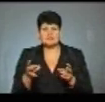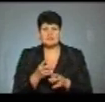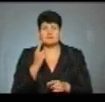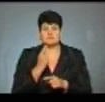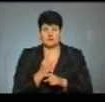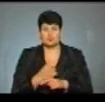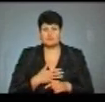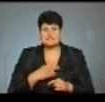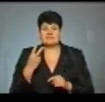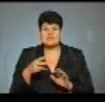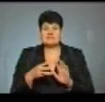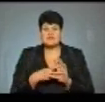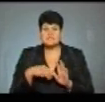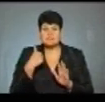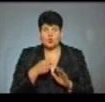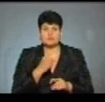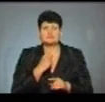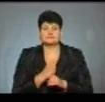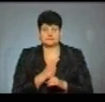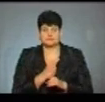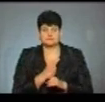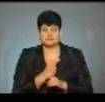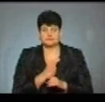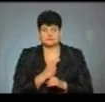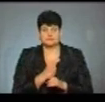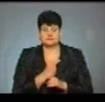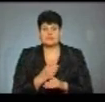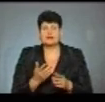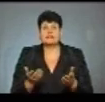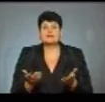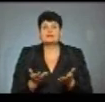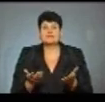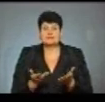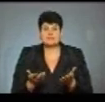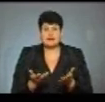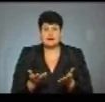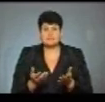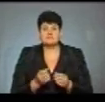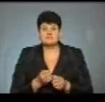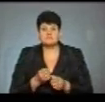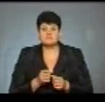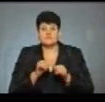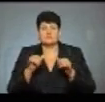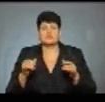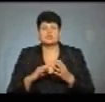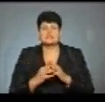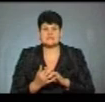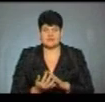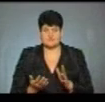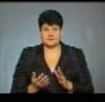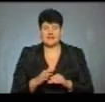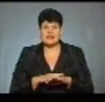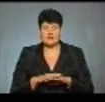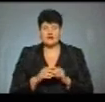нас 28 років мораторій, де процвітаючі села. Ринок землі не означає, що